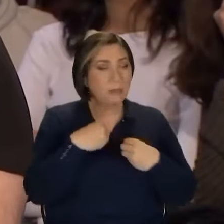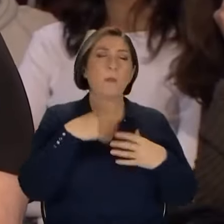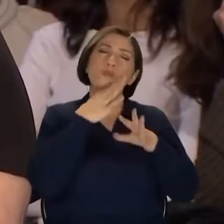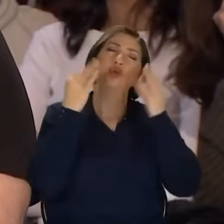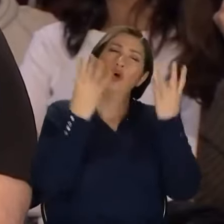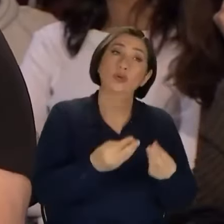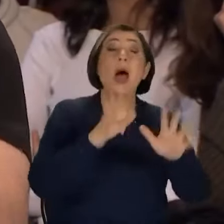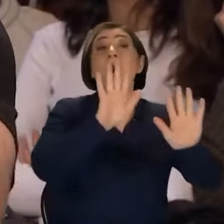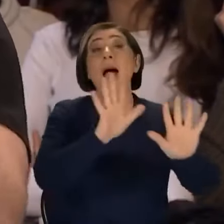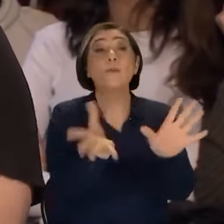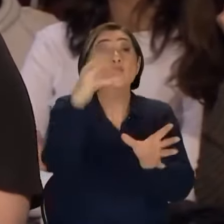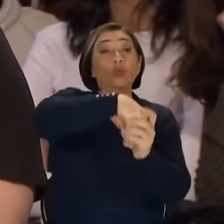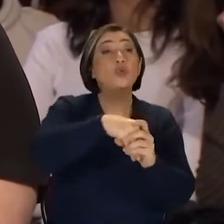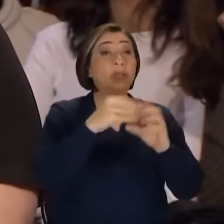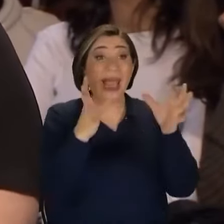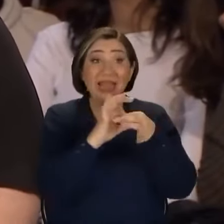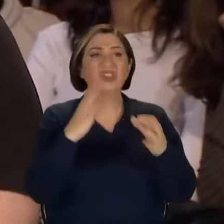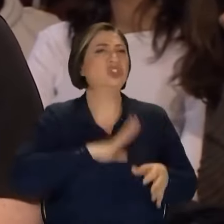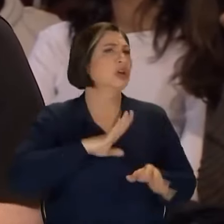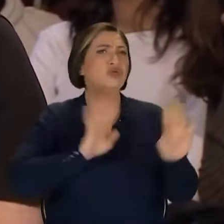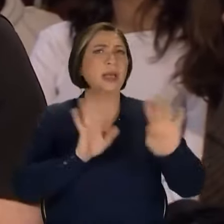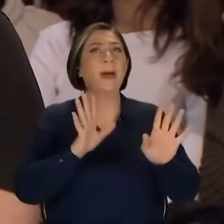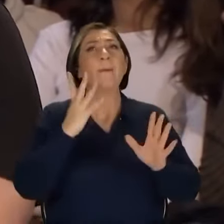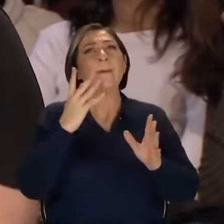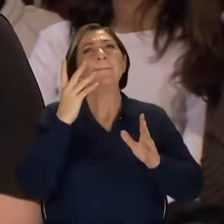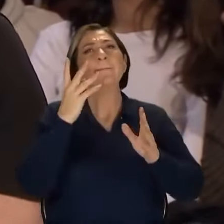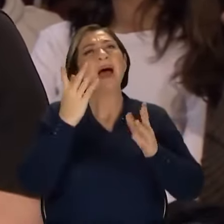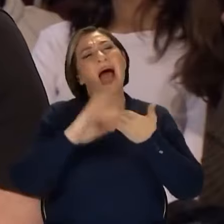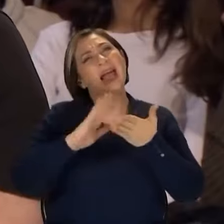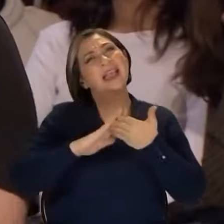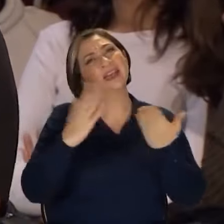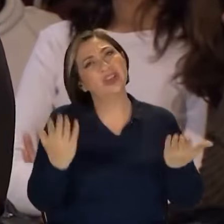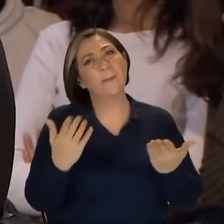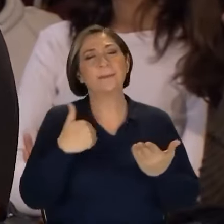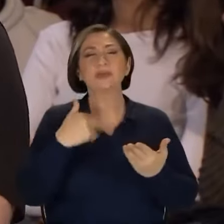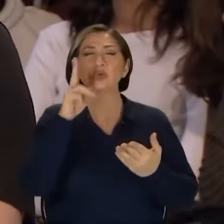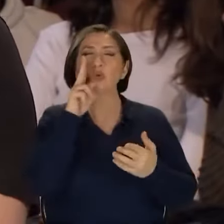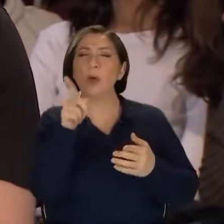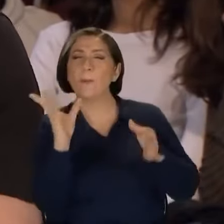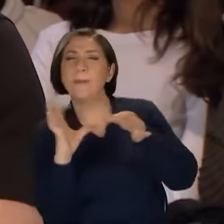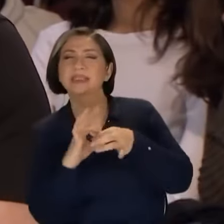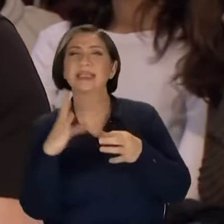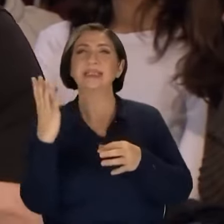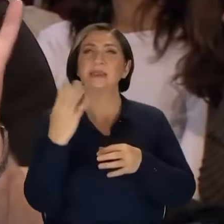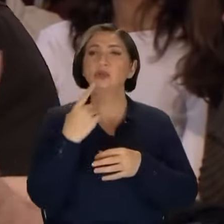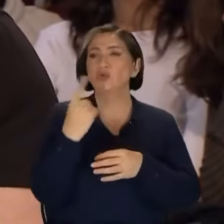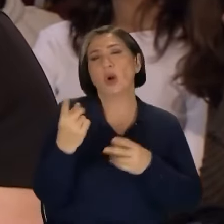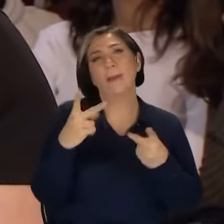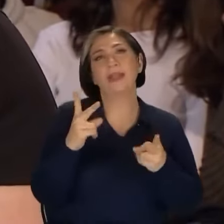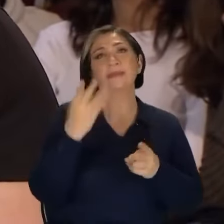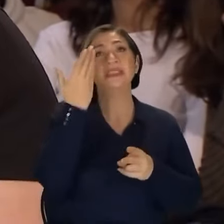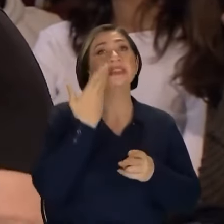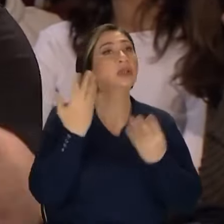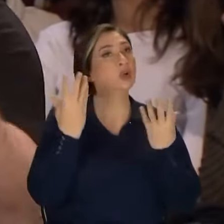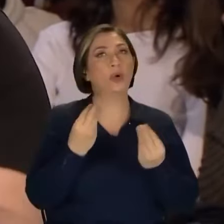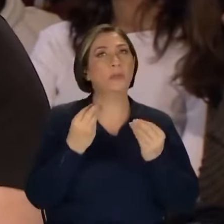doğrusu ya bütünün le ilgili çok şikayetçi değilim filmden yalnızca böyle Arkadaşça ya bence sonunu şöyle bağlasam falan gibi şeyler söyleyebilirim seyirci